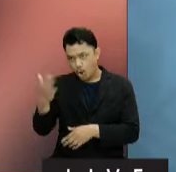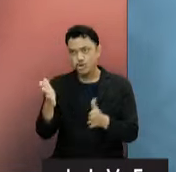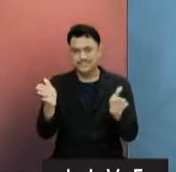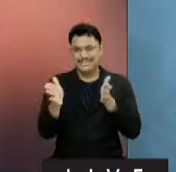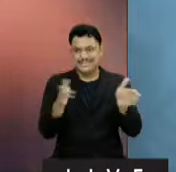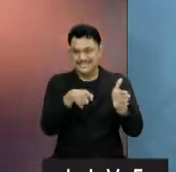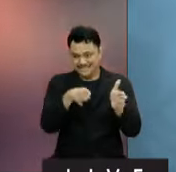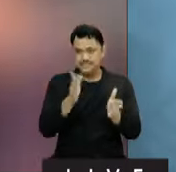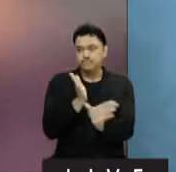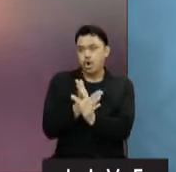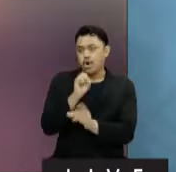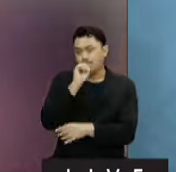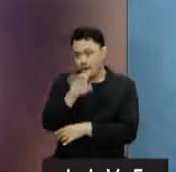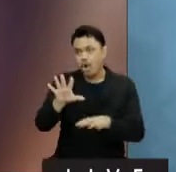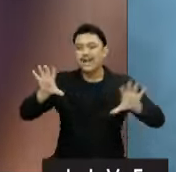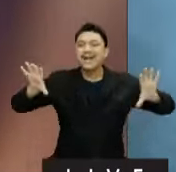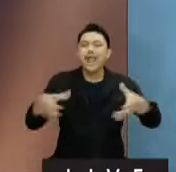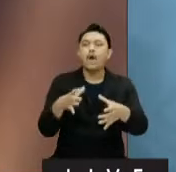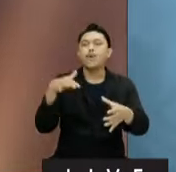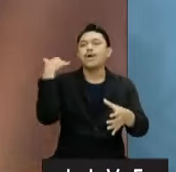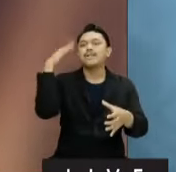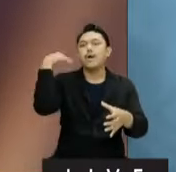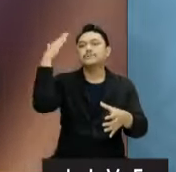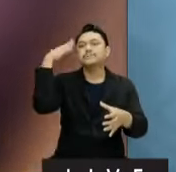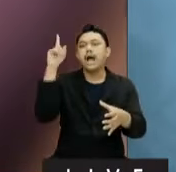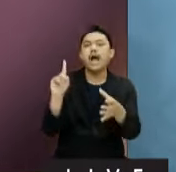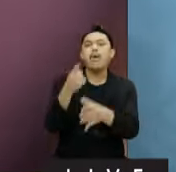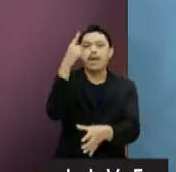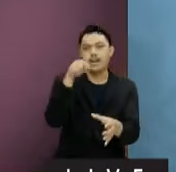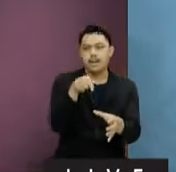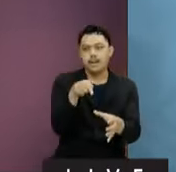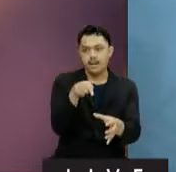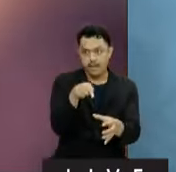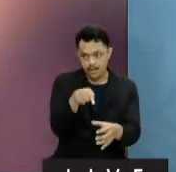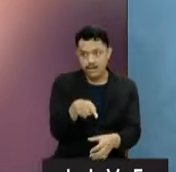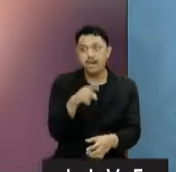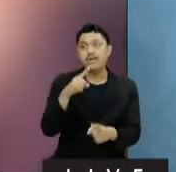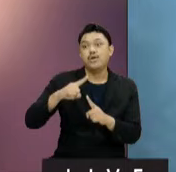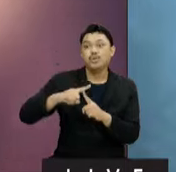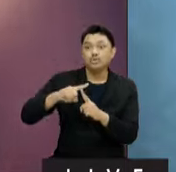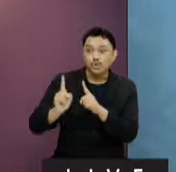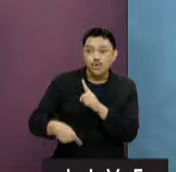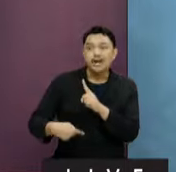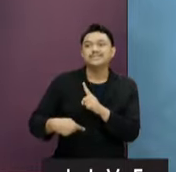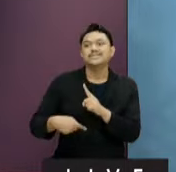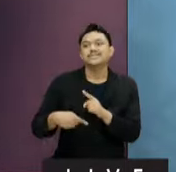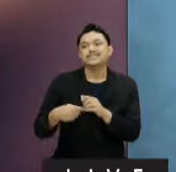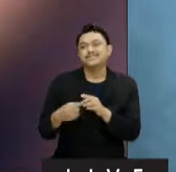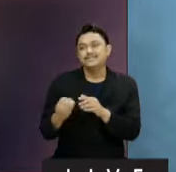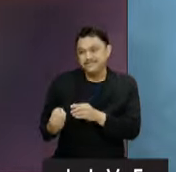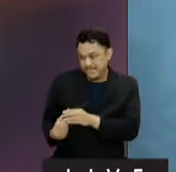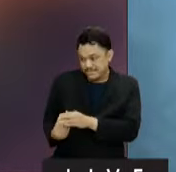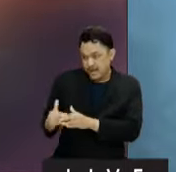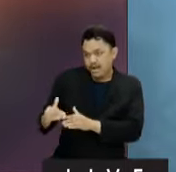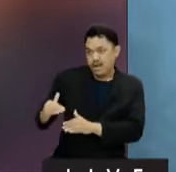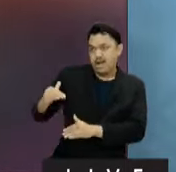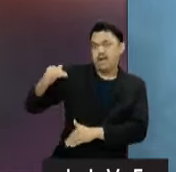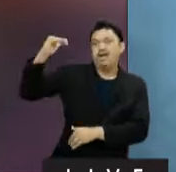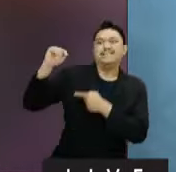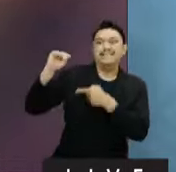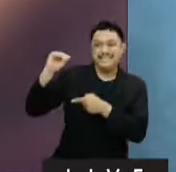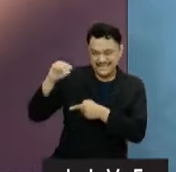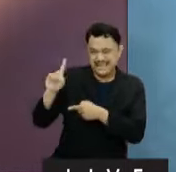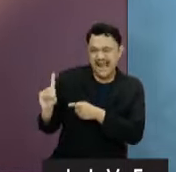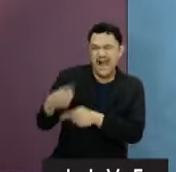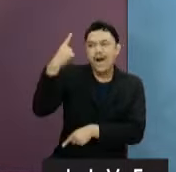dewasa awal ya. Tugas utama atau tugas perkembangan utama dari dewasa awal adalah tadi membentuk hubungan